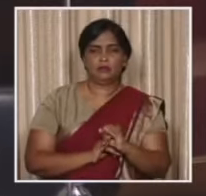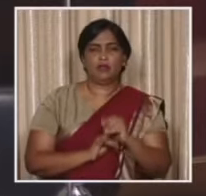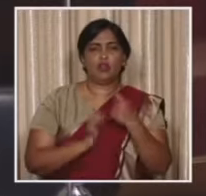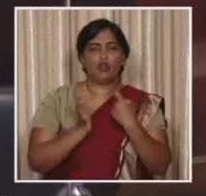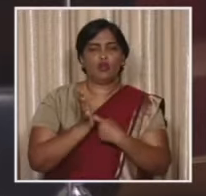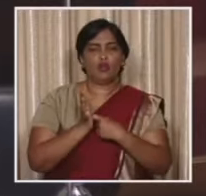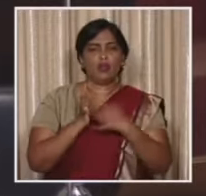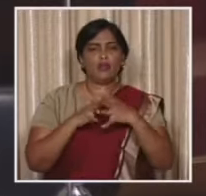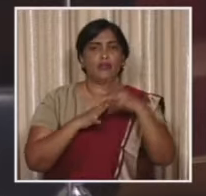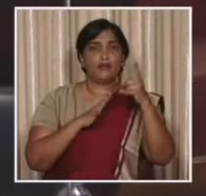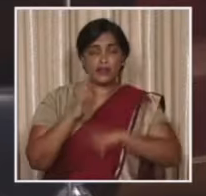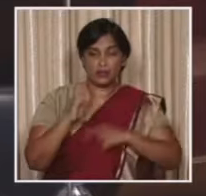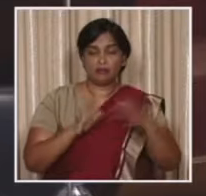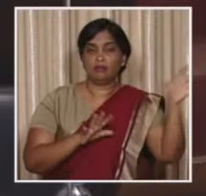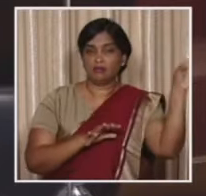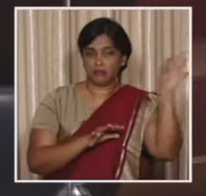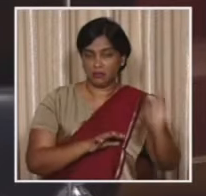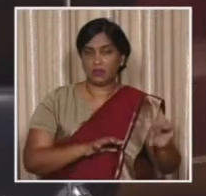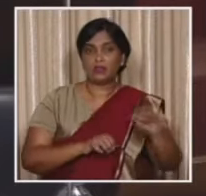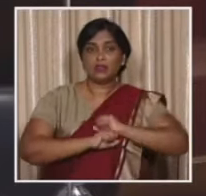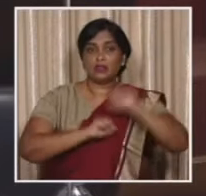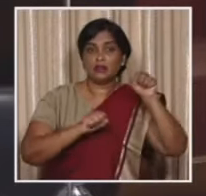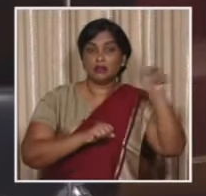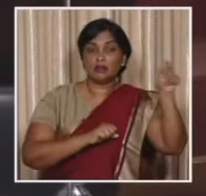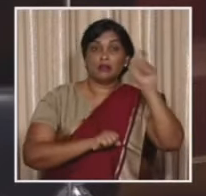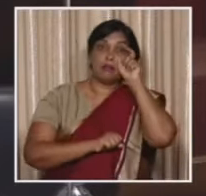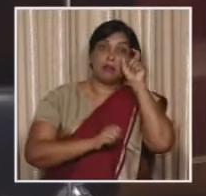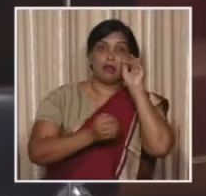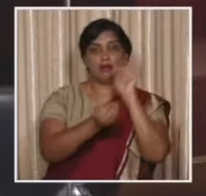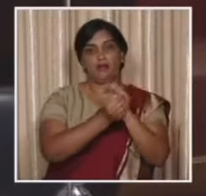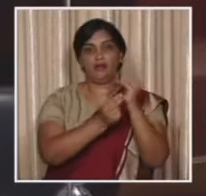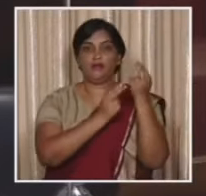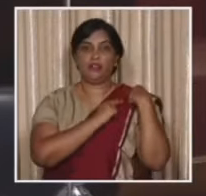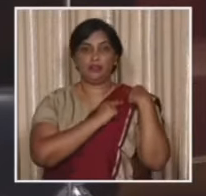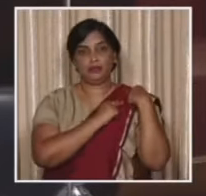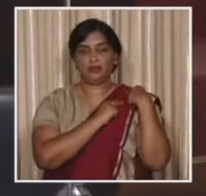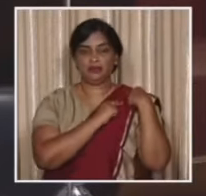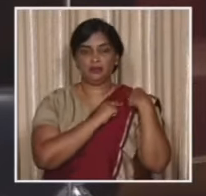විජේවර්ධන මහත්තයා පත් කෙරුවා අරගලකාරීන් බලා ගන්න කියලා.